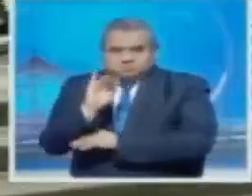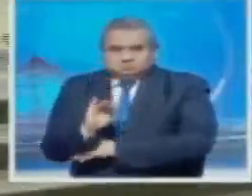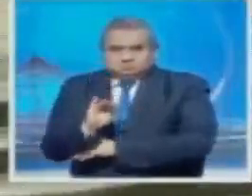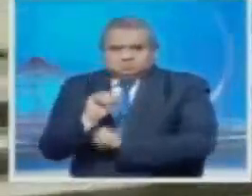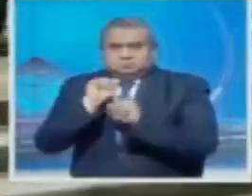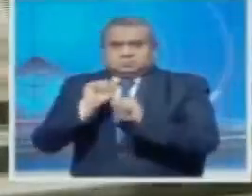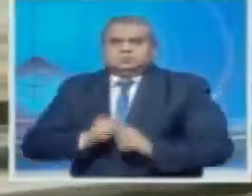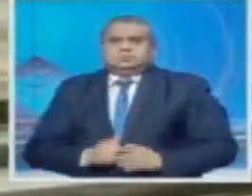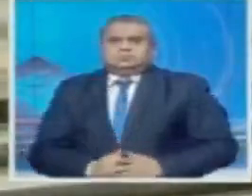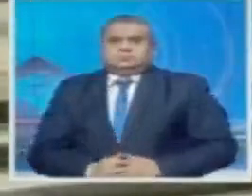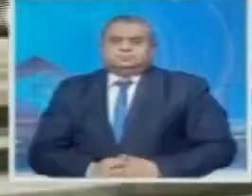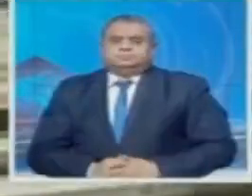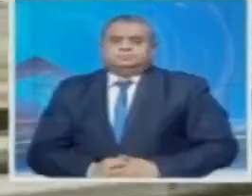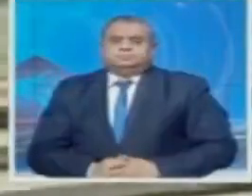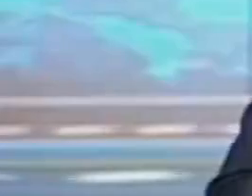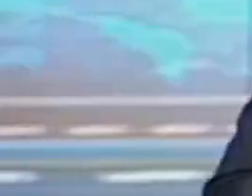له.